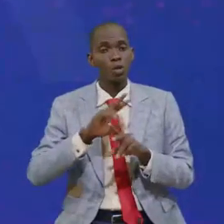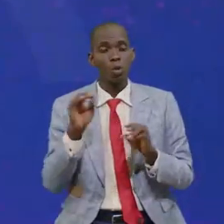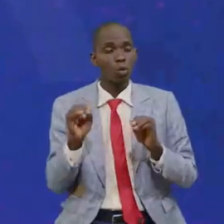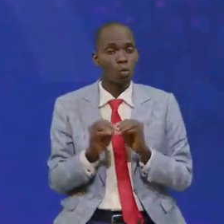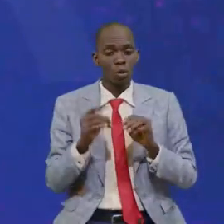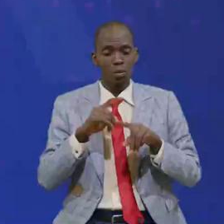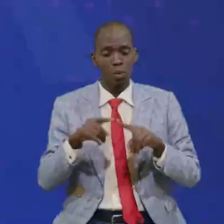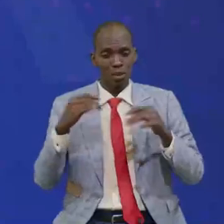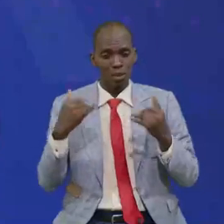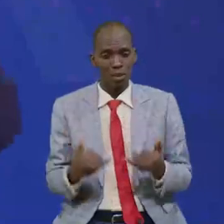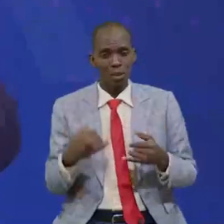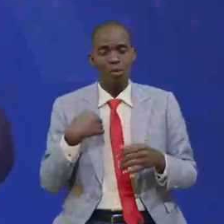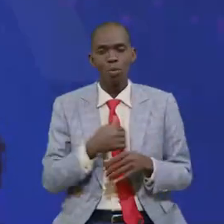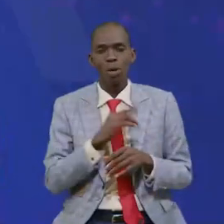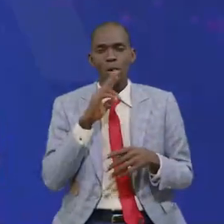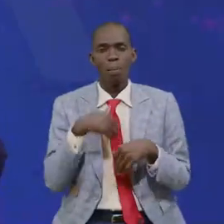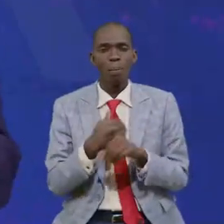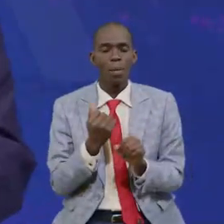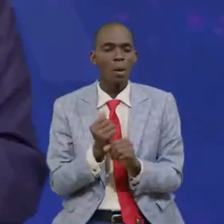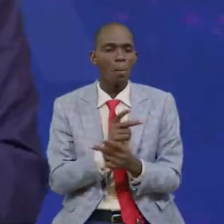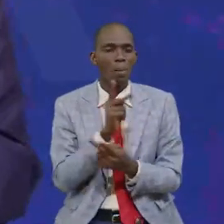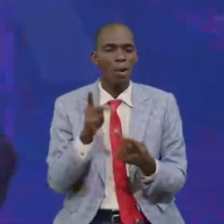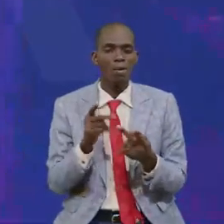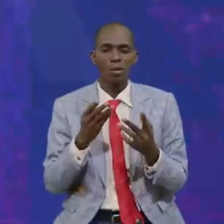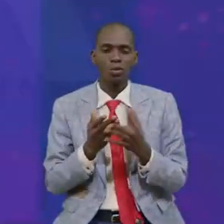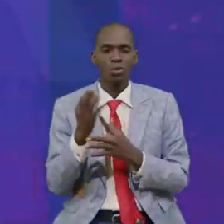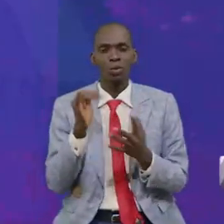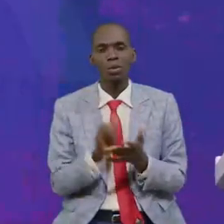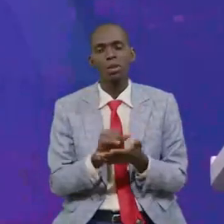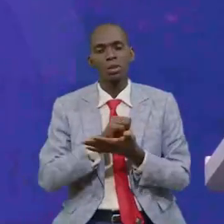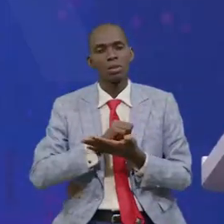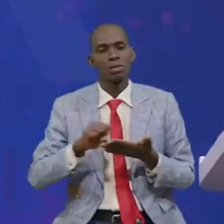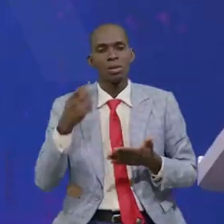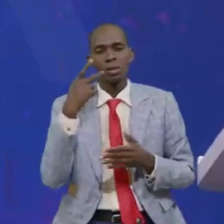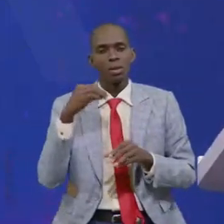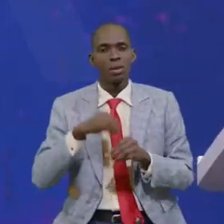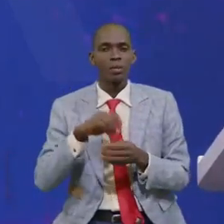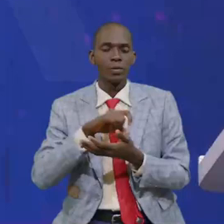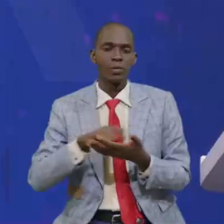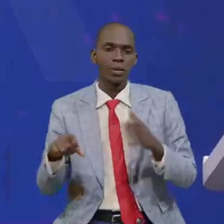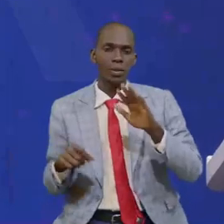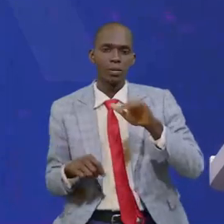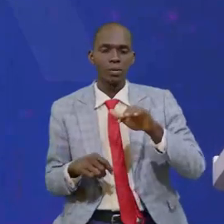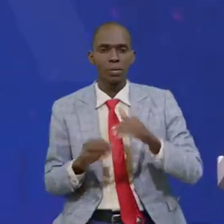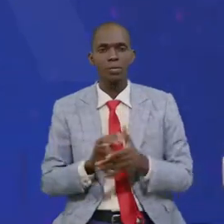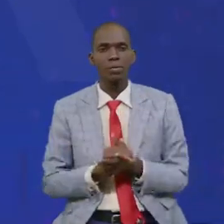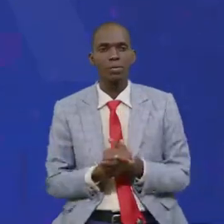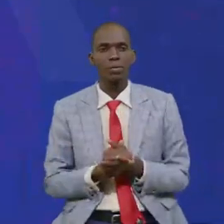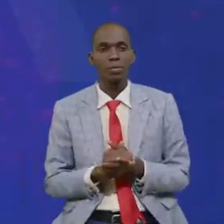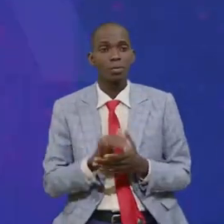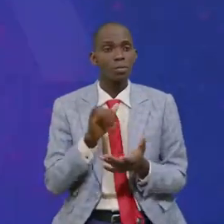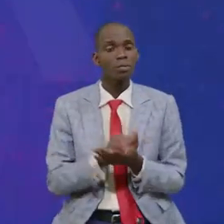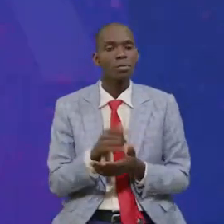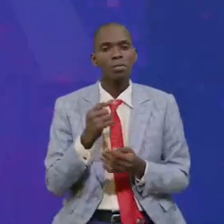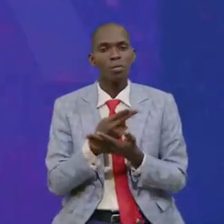Maintenant, nous sommes rendus parfaits, amenés à la perfection par cette offrande. Verset 15, c'est ce